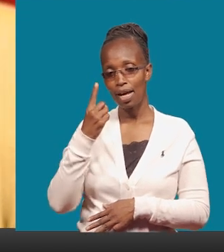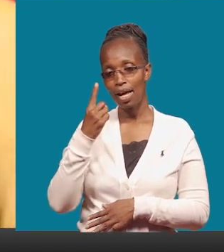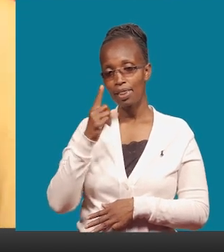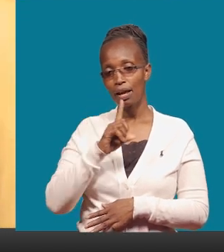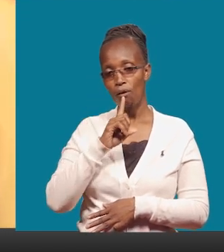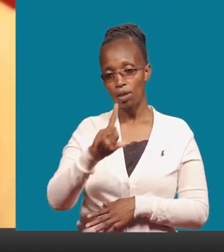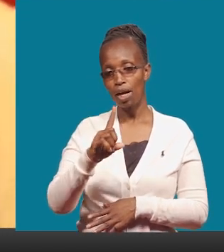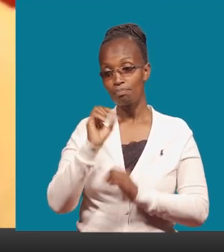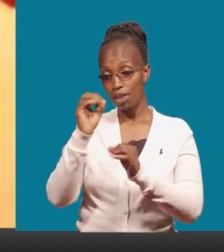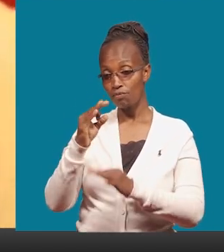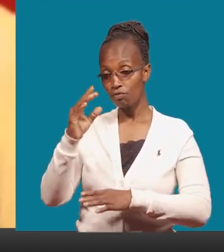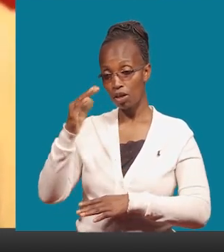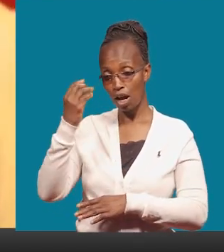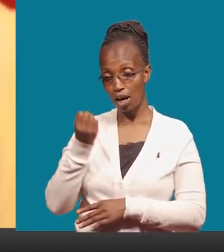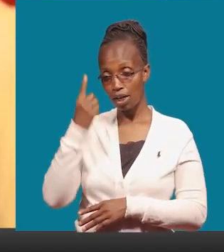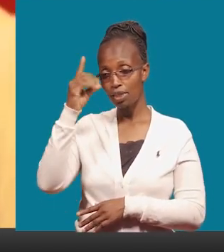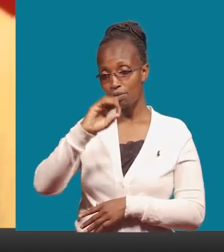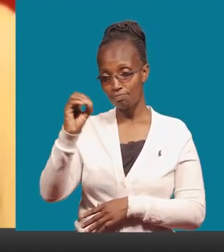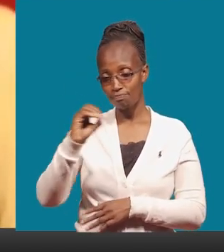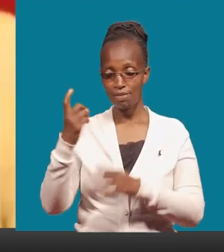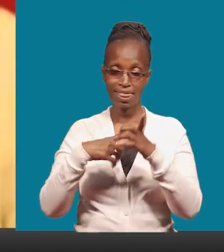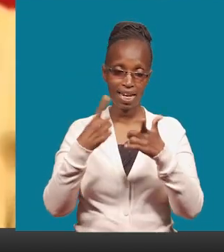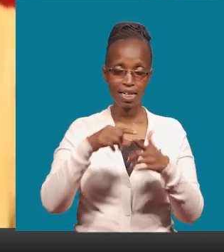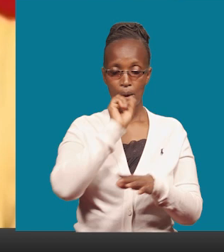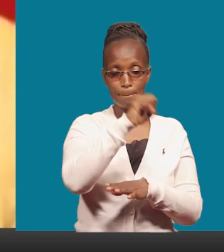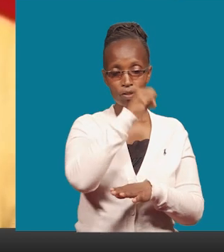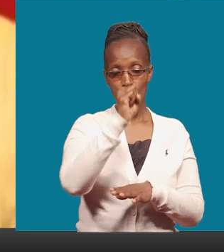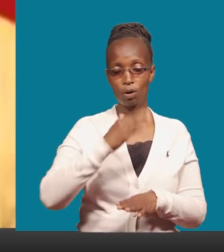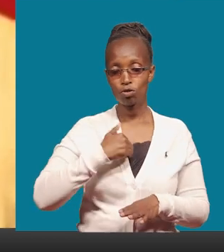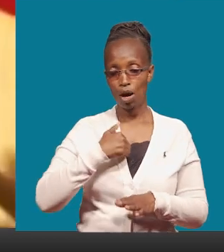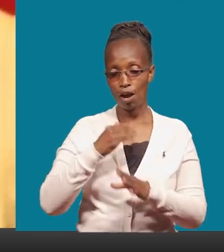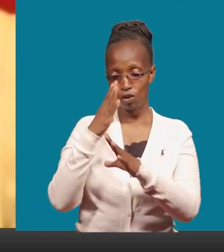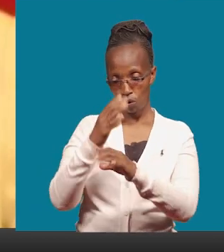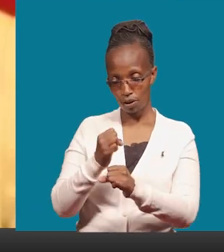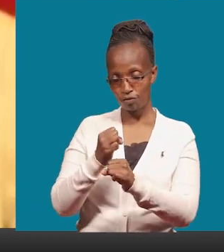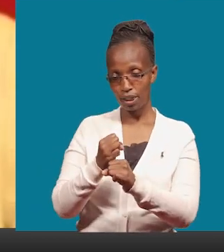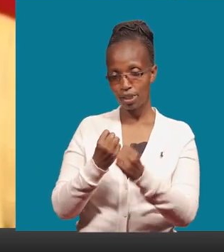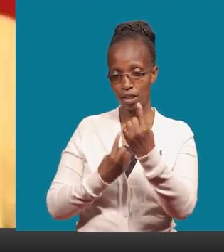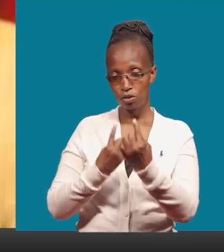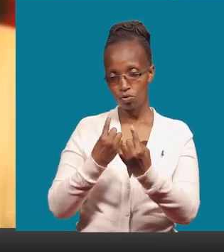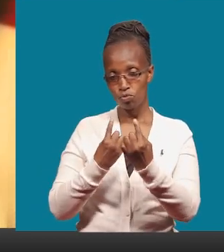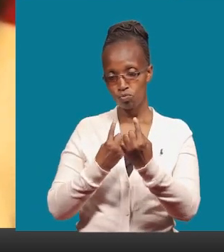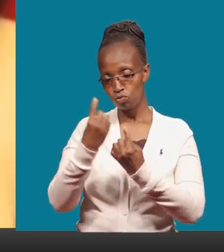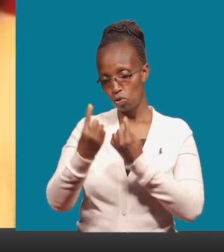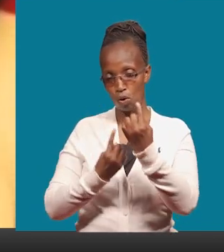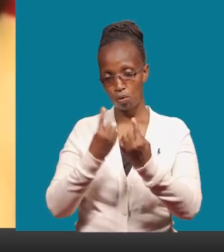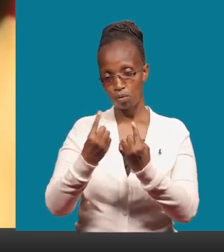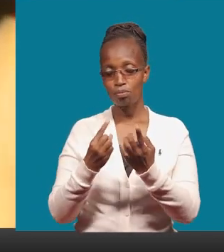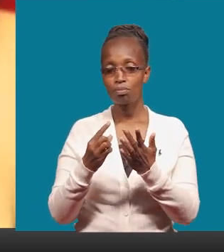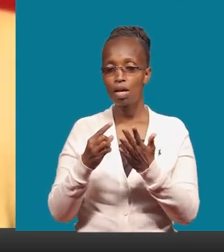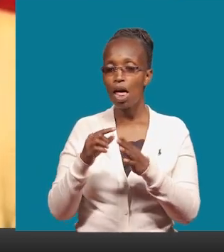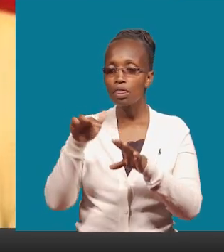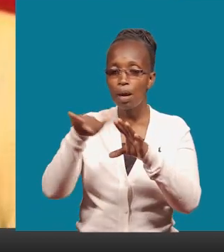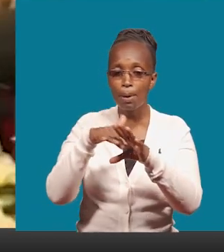then will not have any confidence and you won't be able to speak up. So if you know the standing orders, it gives you more confidence to be able to address the